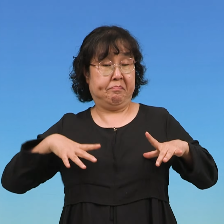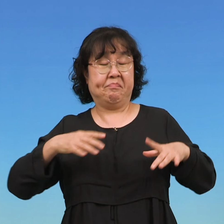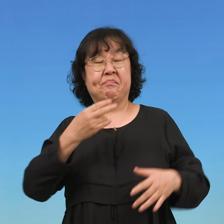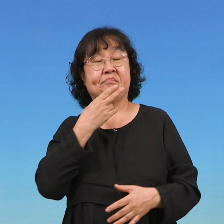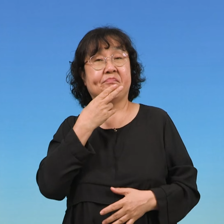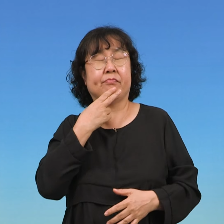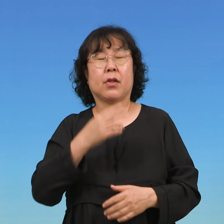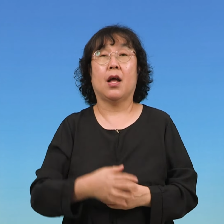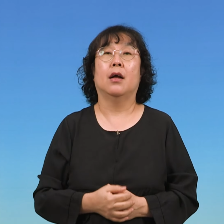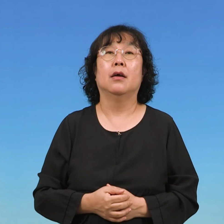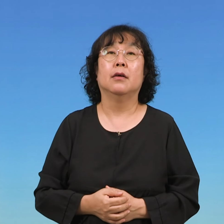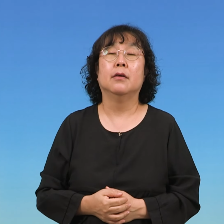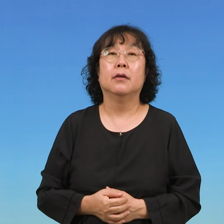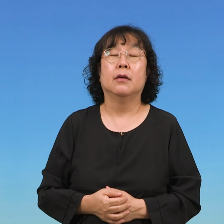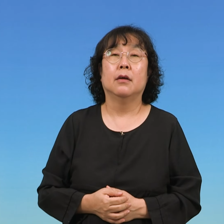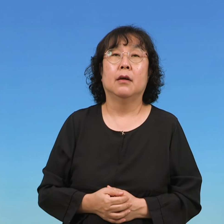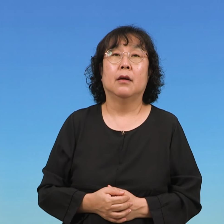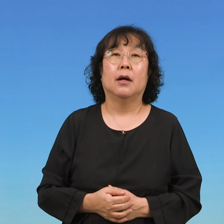안나요